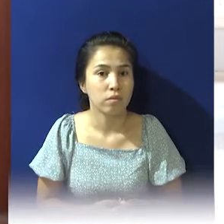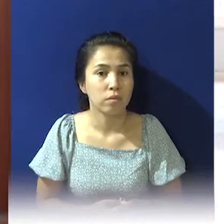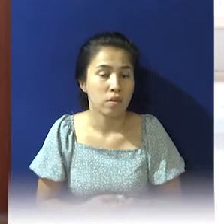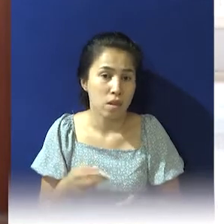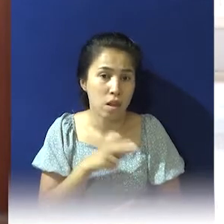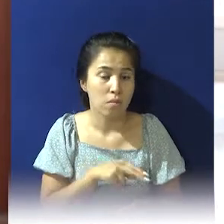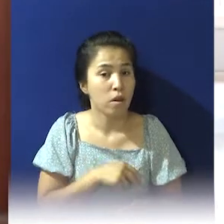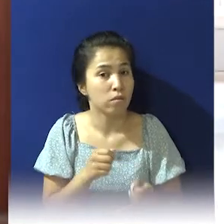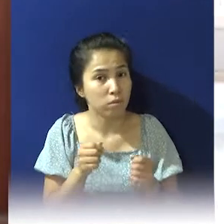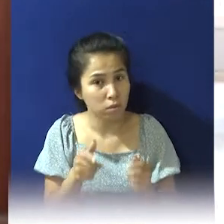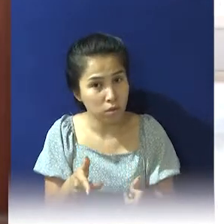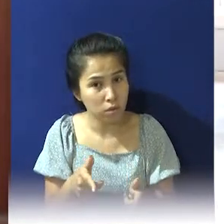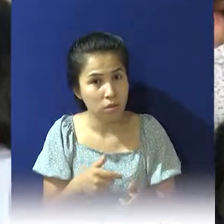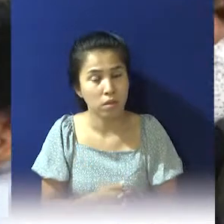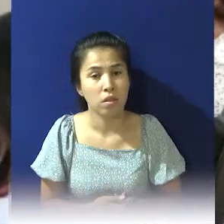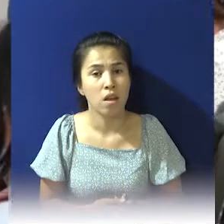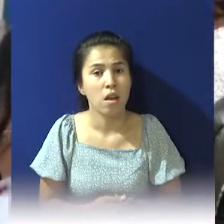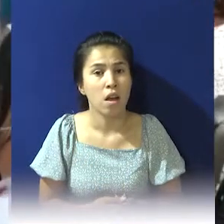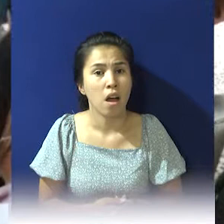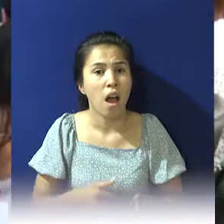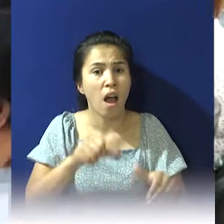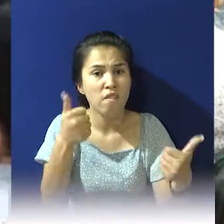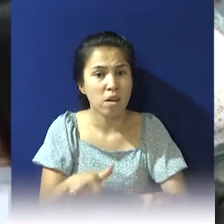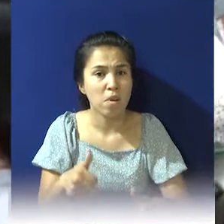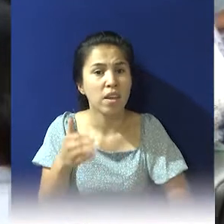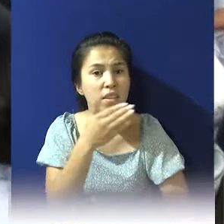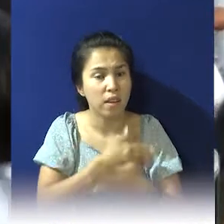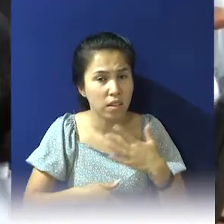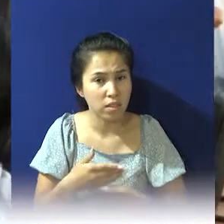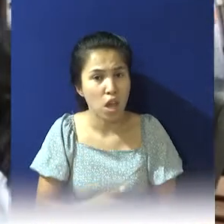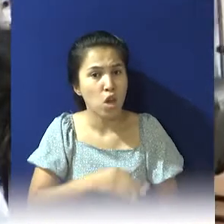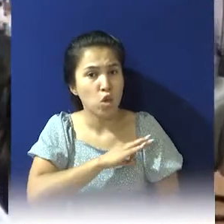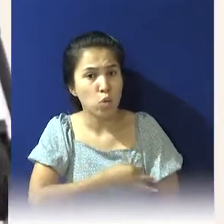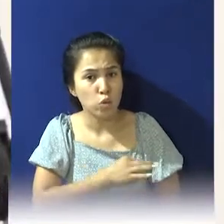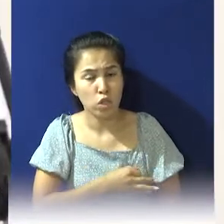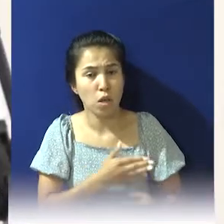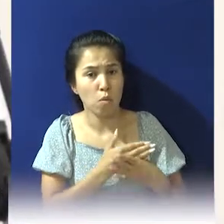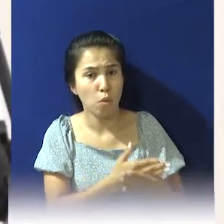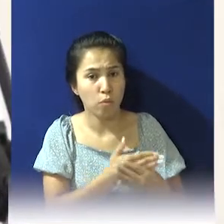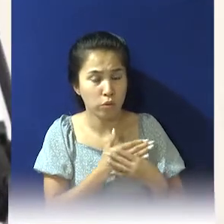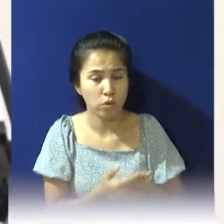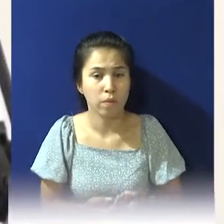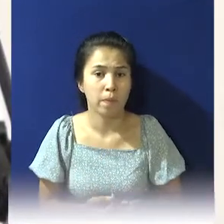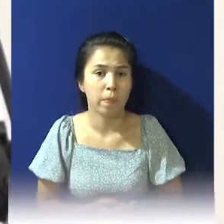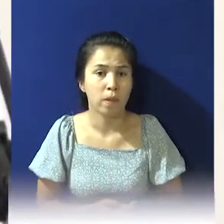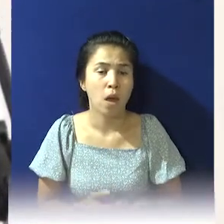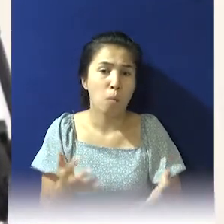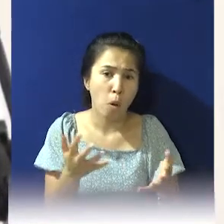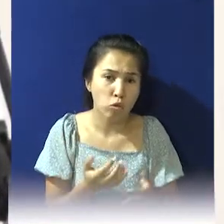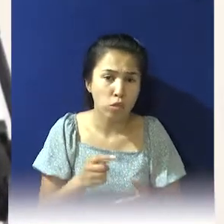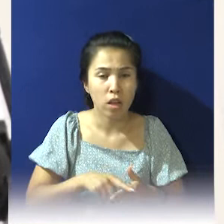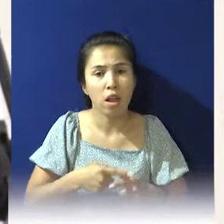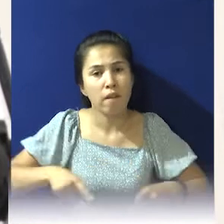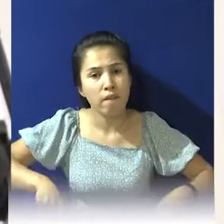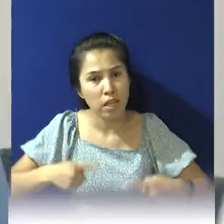также психологическая помощь. По словам специалистов, в обязанности этой службы, помимо надзора за исполнением